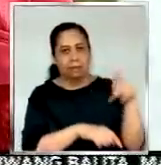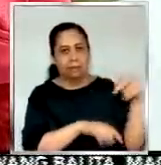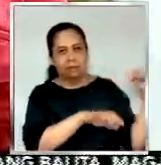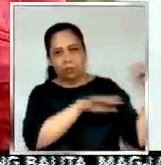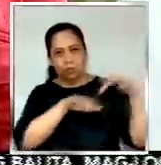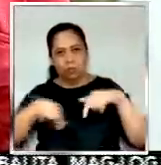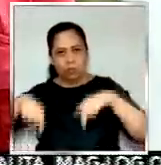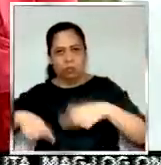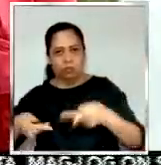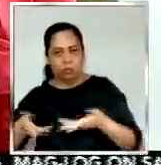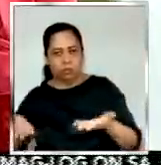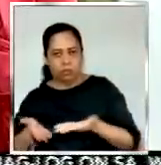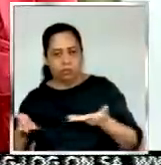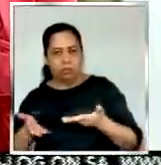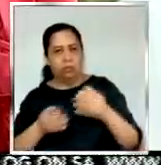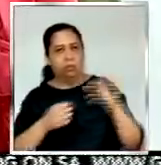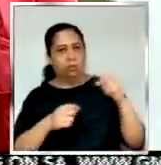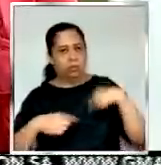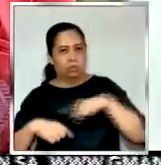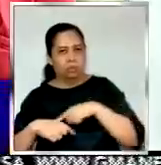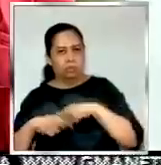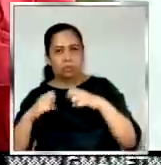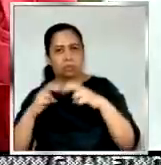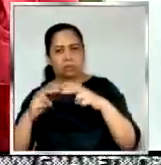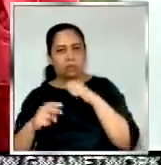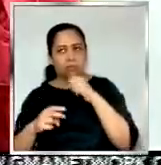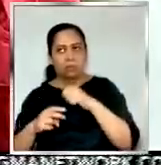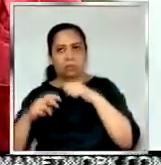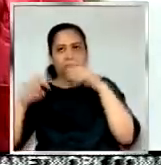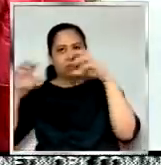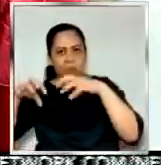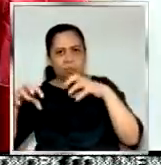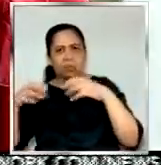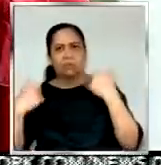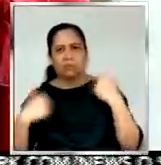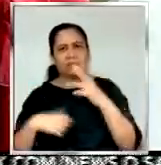Kaya yung kami kahit na hindi umuulan, nagkakatubig.